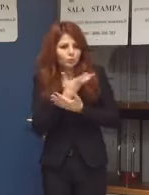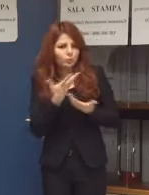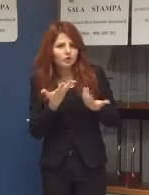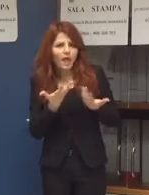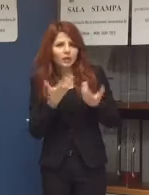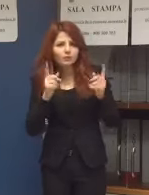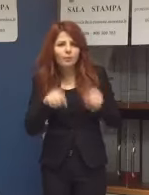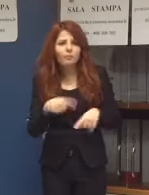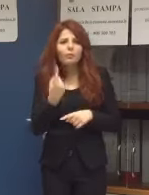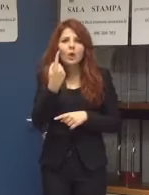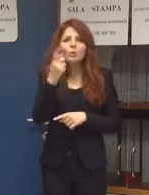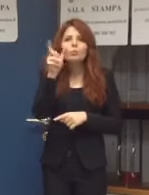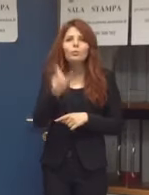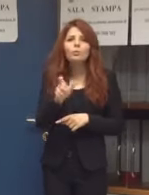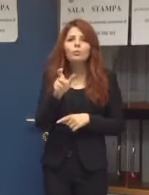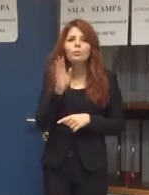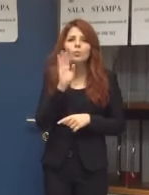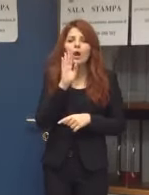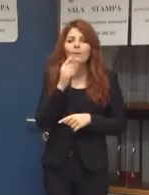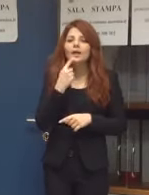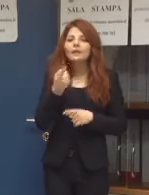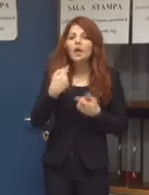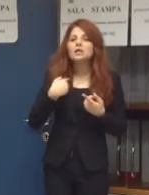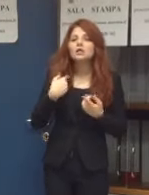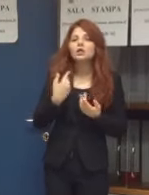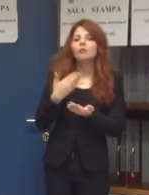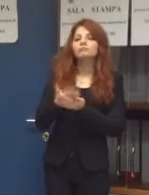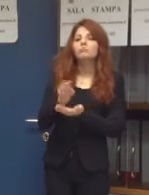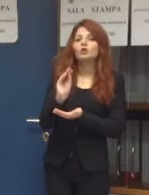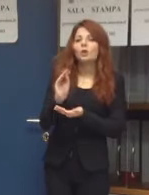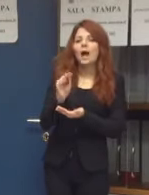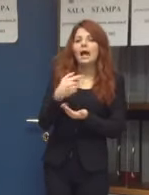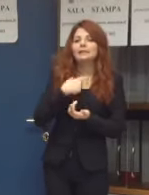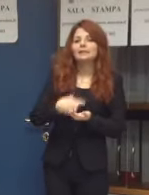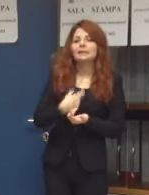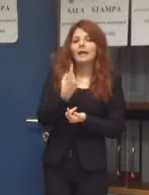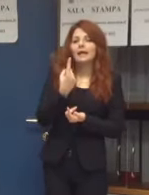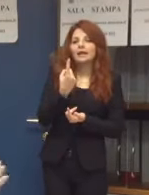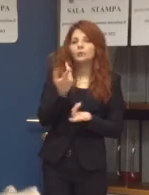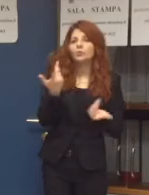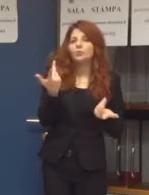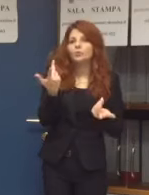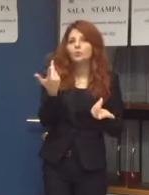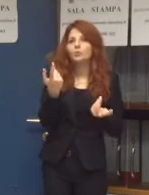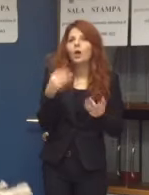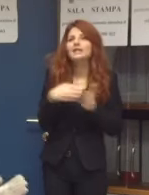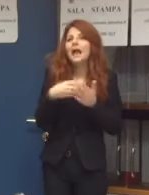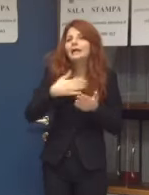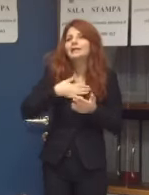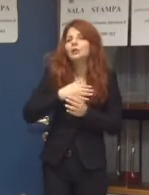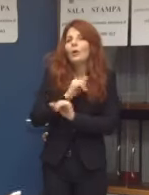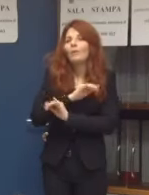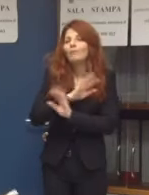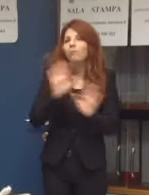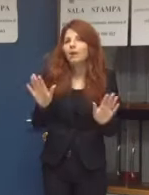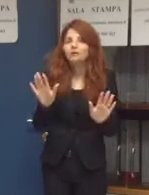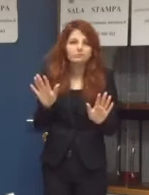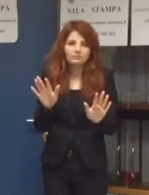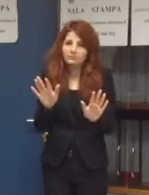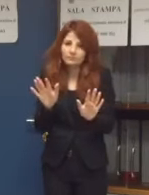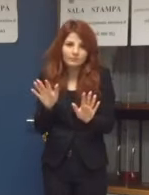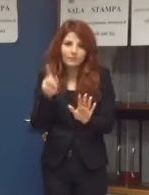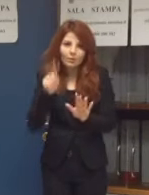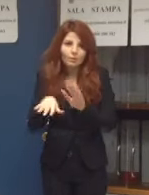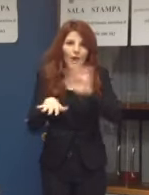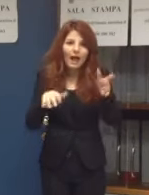fatta io, quindi pensavo di dover mettere solo il mio reddito. Sì. Non funziona così. E noi l'abbiamo anche specificato, l'abbiamo aggiunto anche all'interno